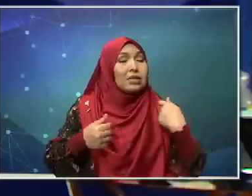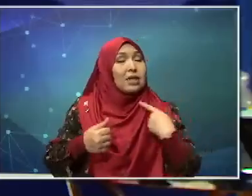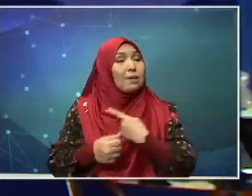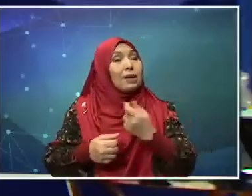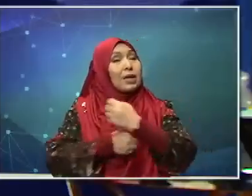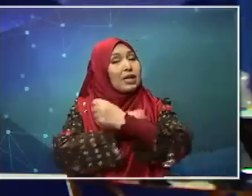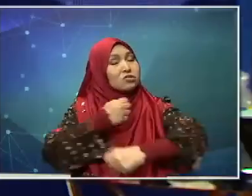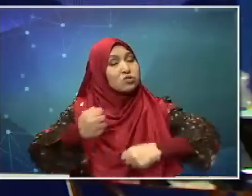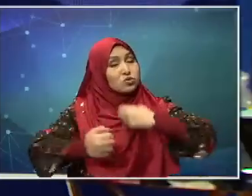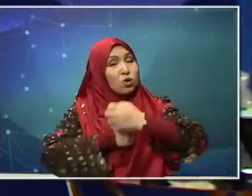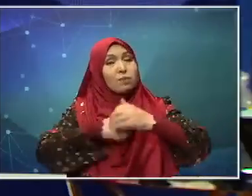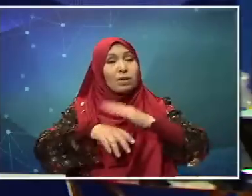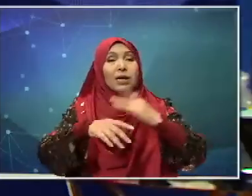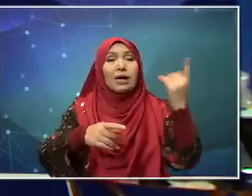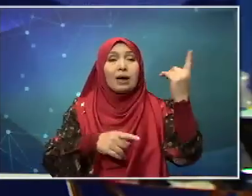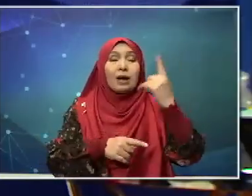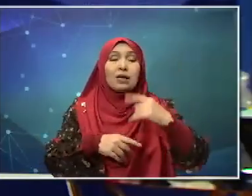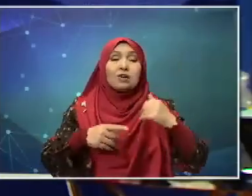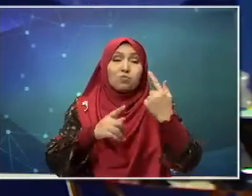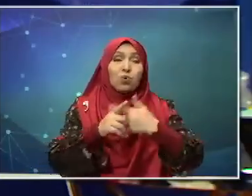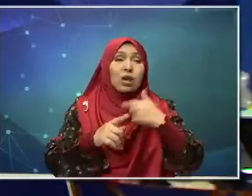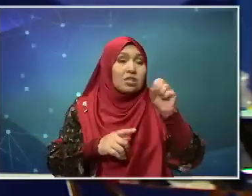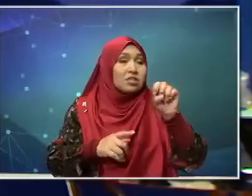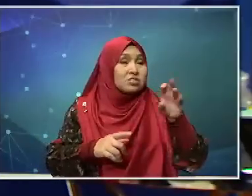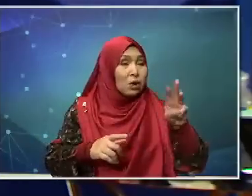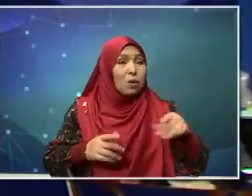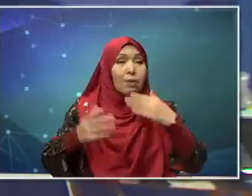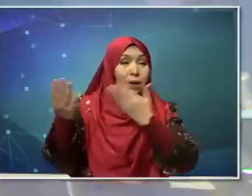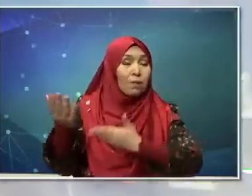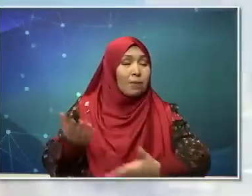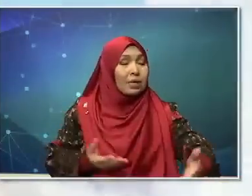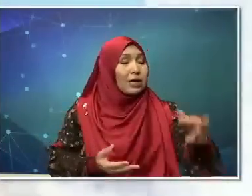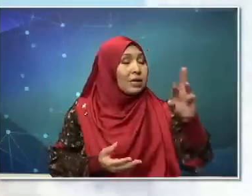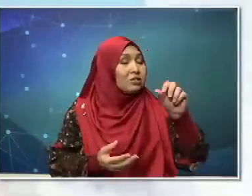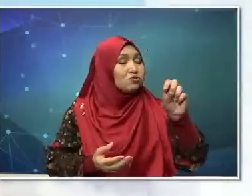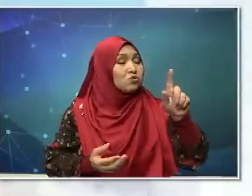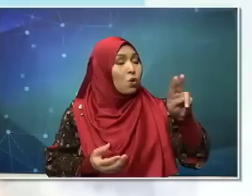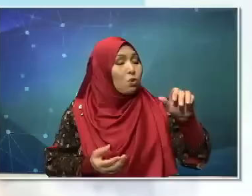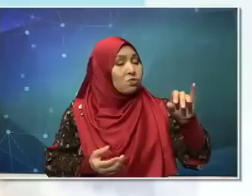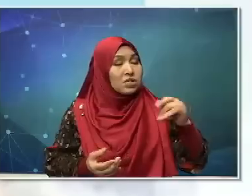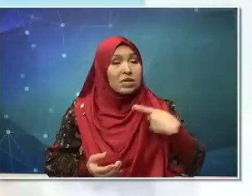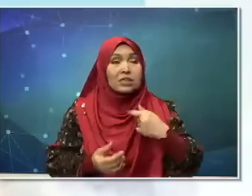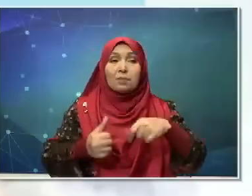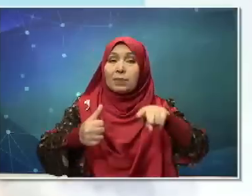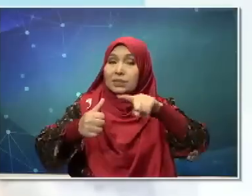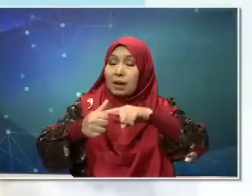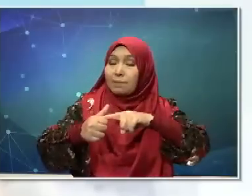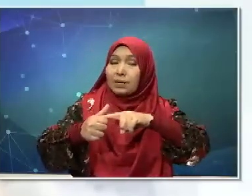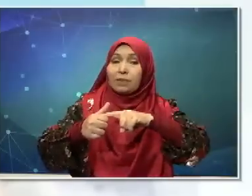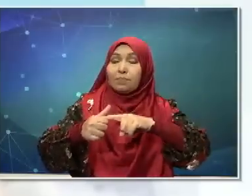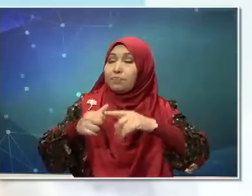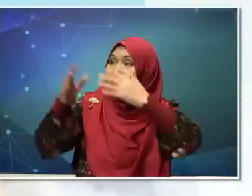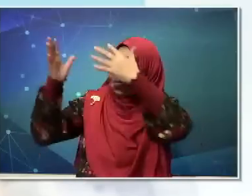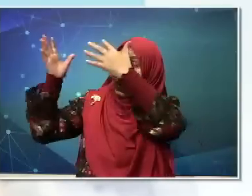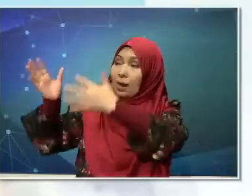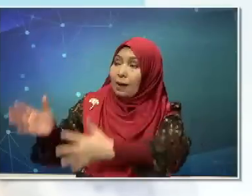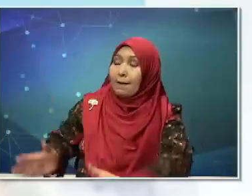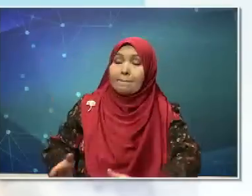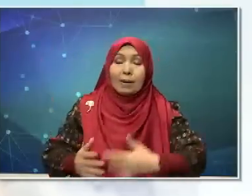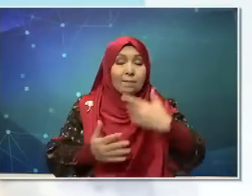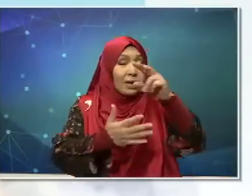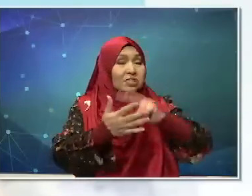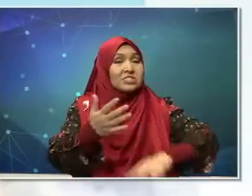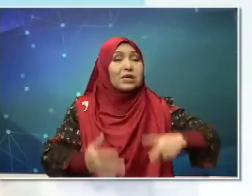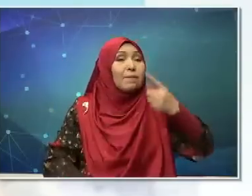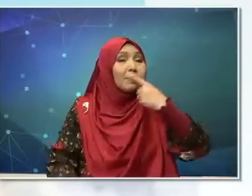Syawal yang bahagia ini membawa kode resolusi kita pada hari ini susah ikan yang pertama air ah sarannya membaca Bismillah dan